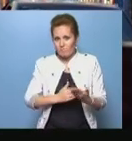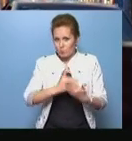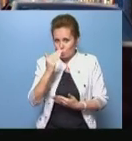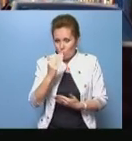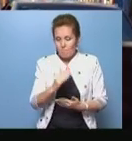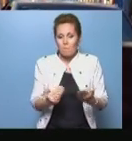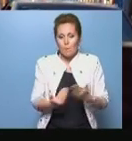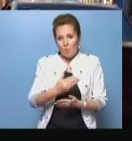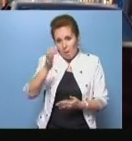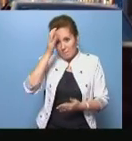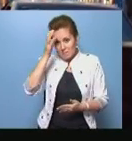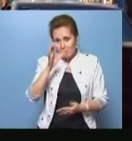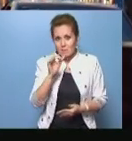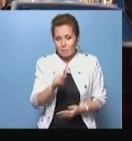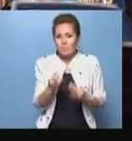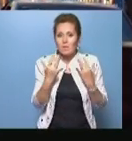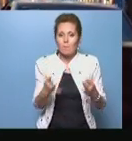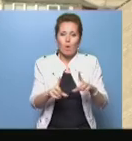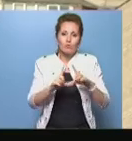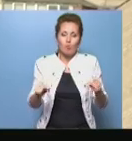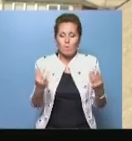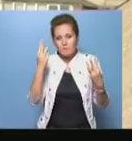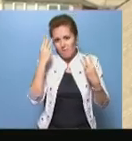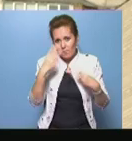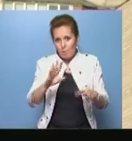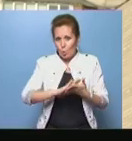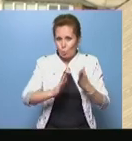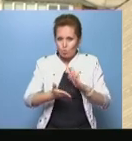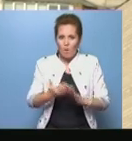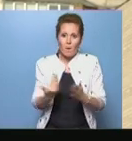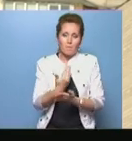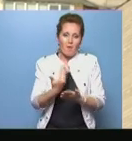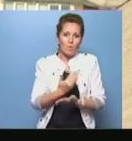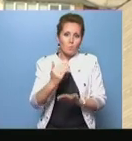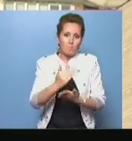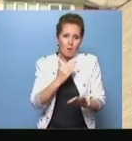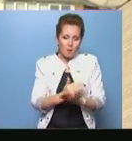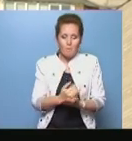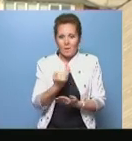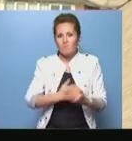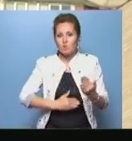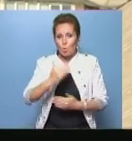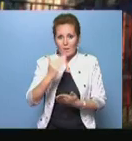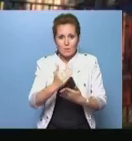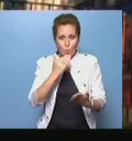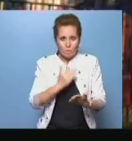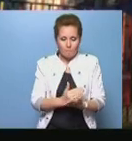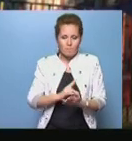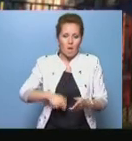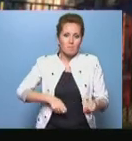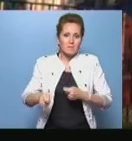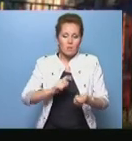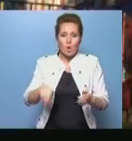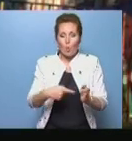Новые образовательные стандарты требуют от школ современные условия, обновленную программу обучения и высокие результаты. Администрация